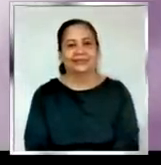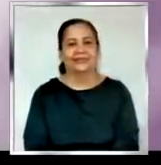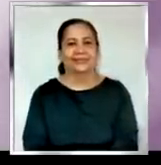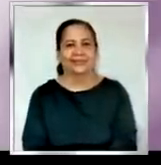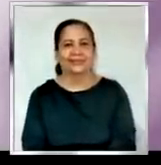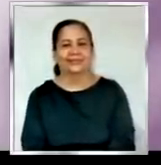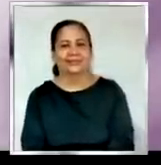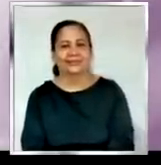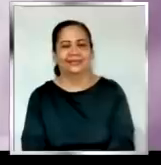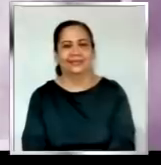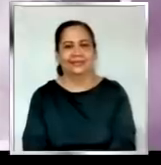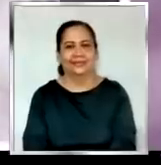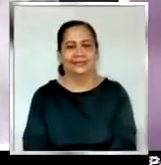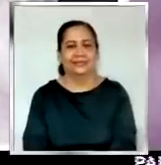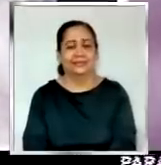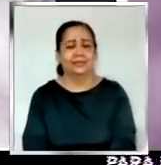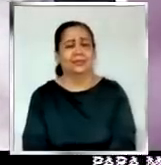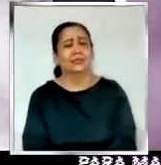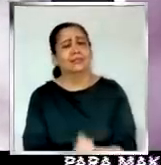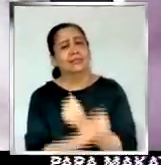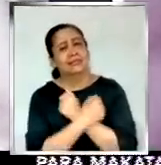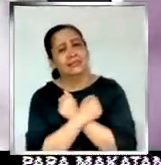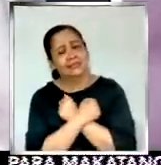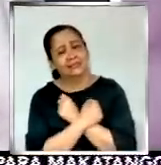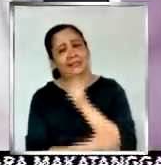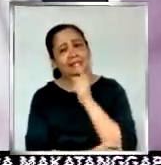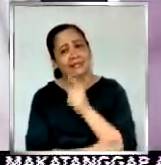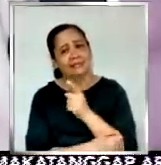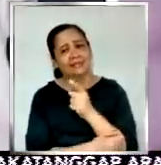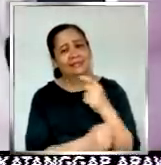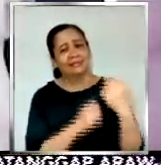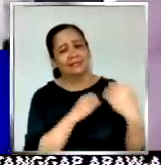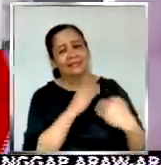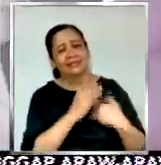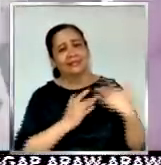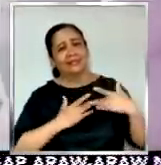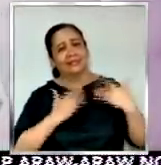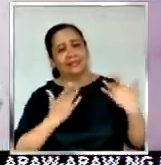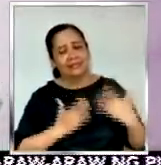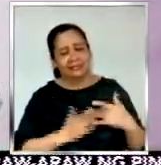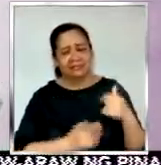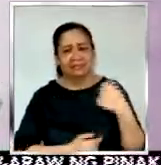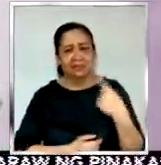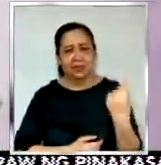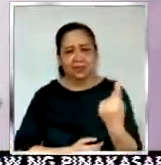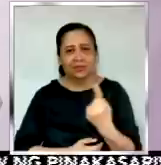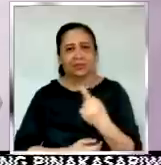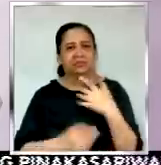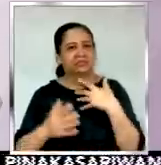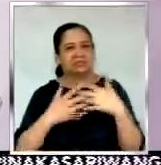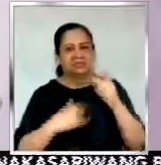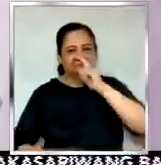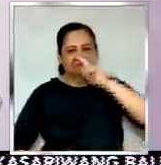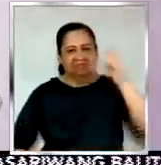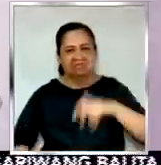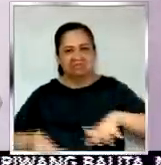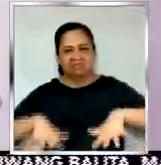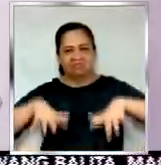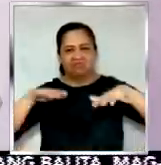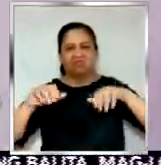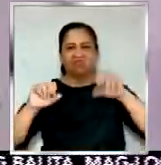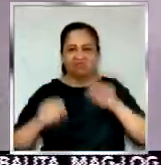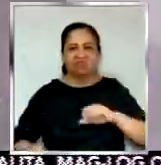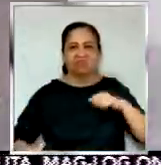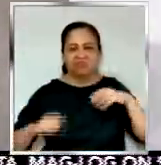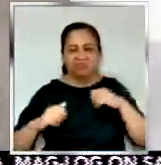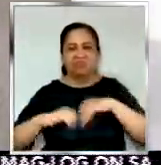O, ang pag-ibig nga naman, pag pumasok sa puso ni numan, maski baha haharapin, mapakasalan